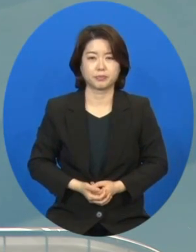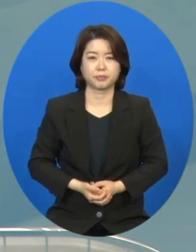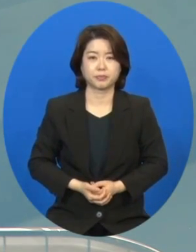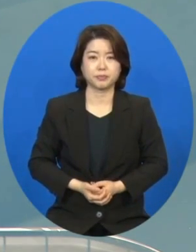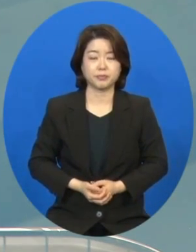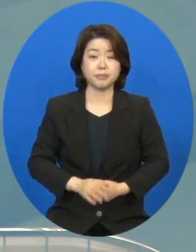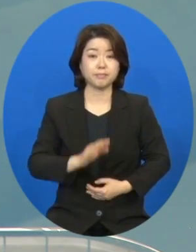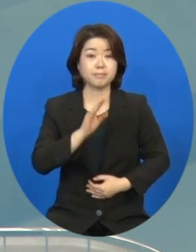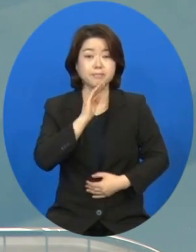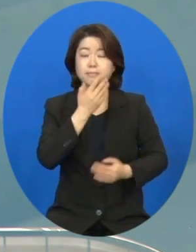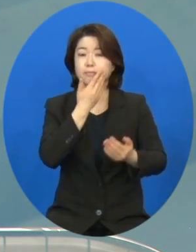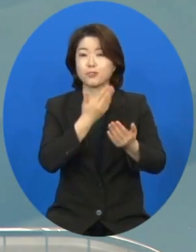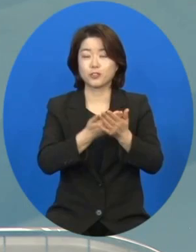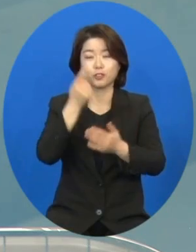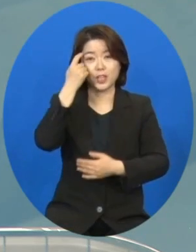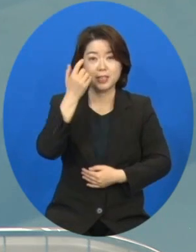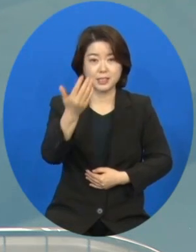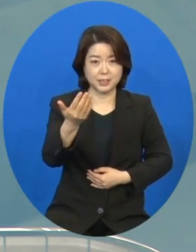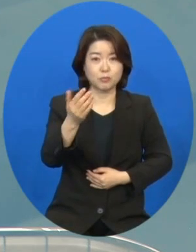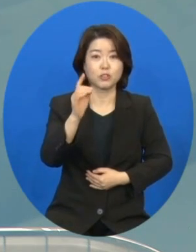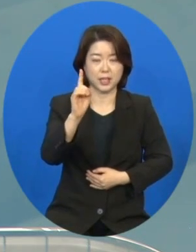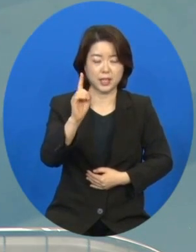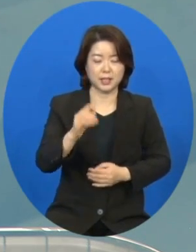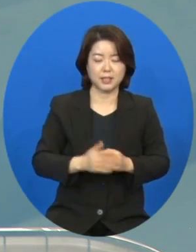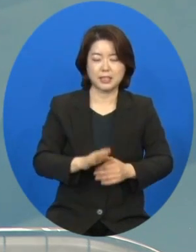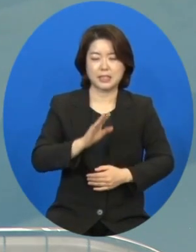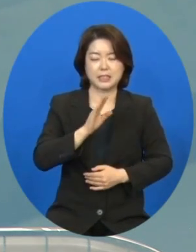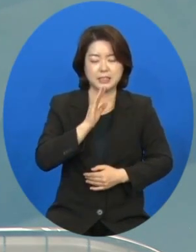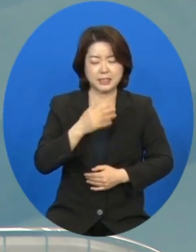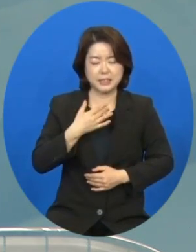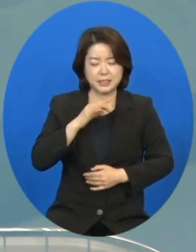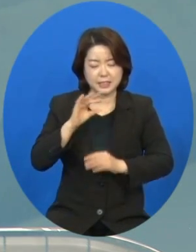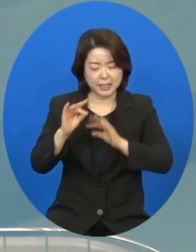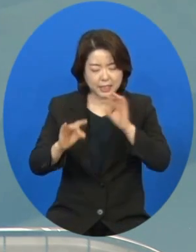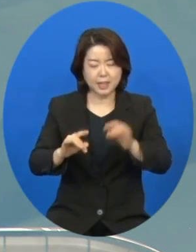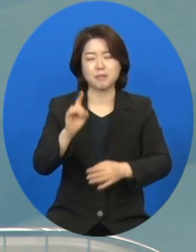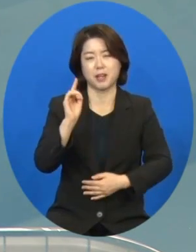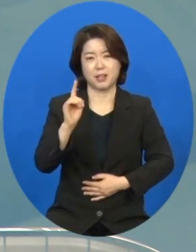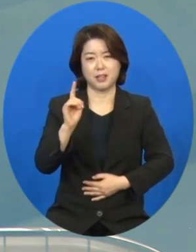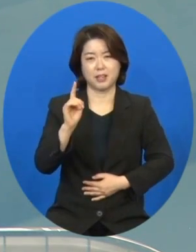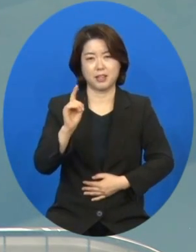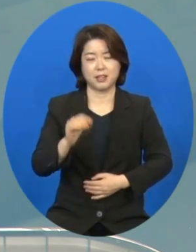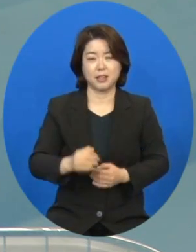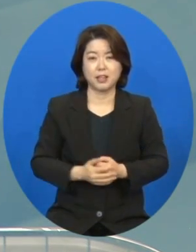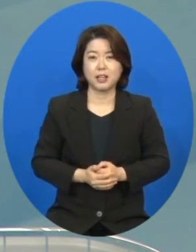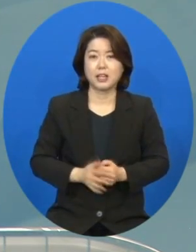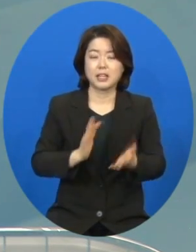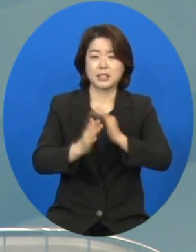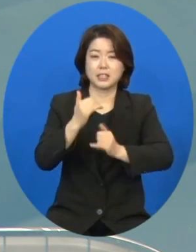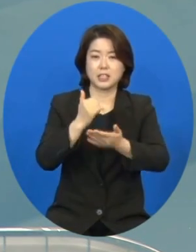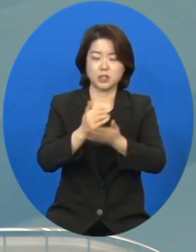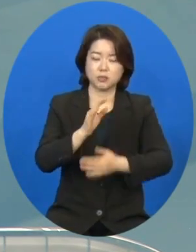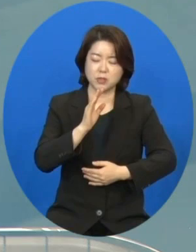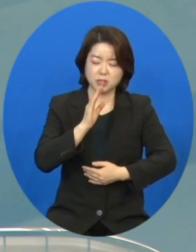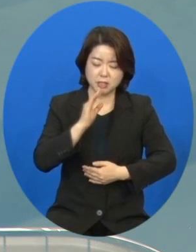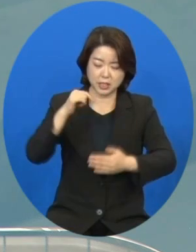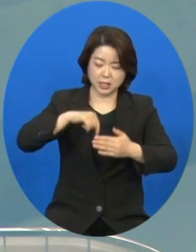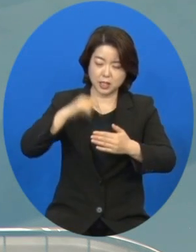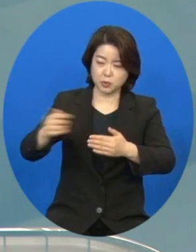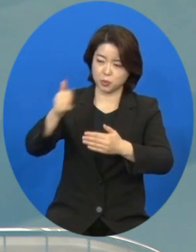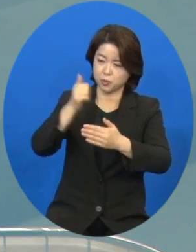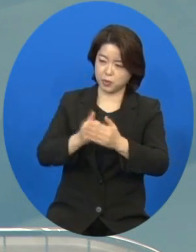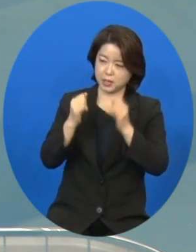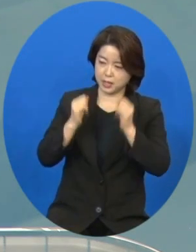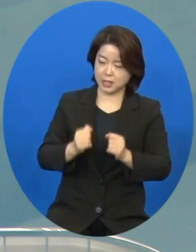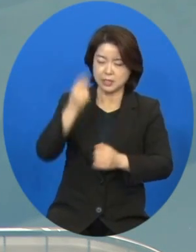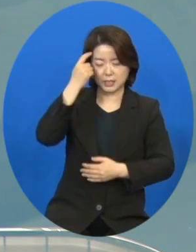정말 중요한 질문, 진짜 갈망. 예수님은 정말 내 안에 계신가? 저에게 고등학교